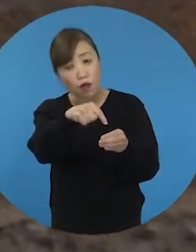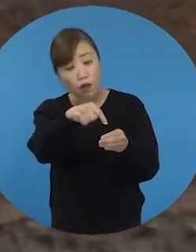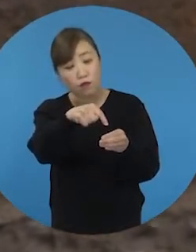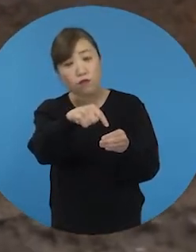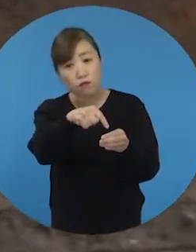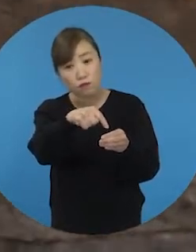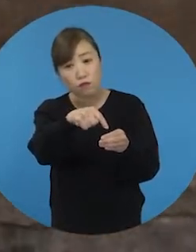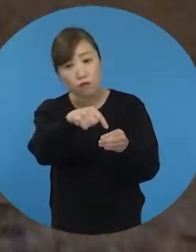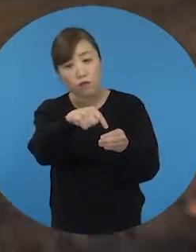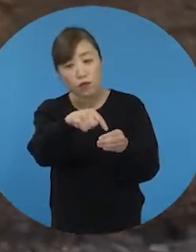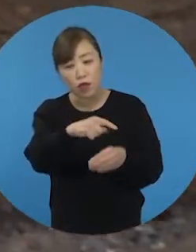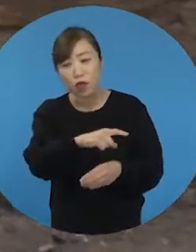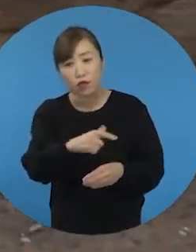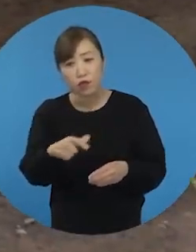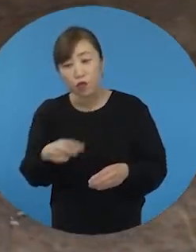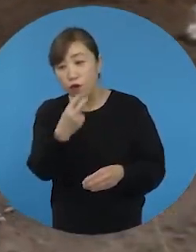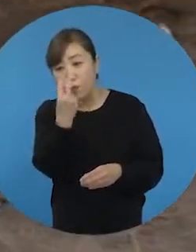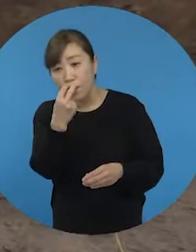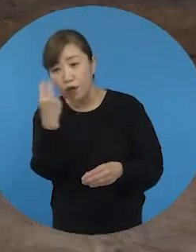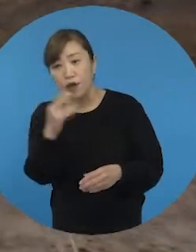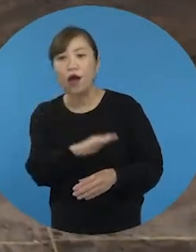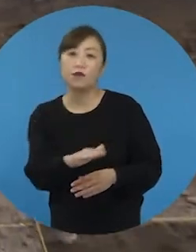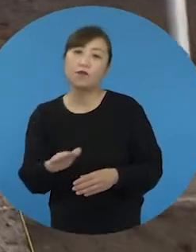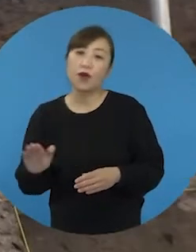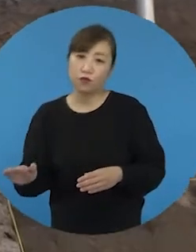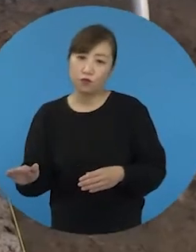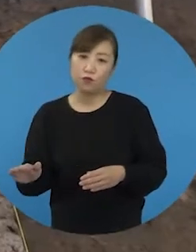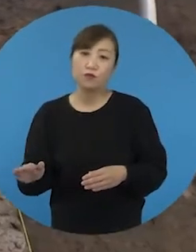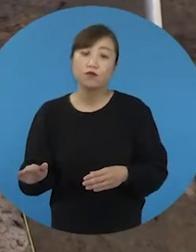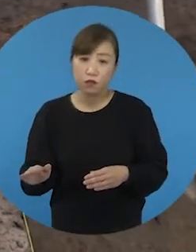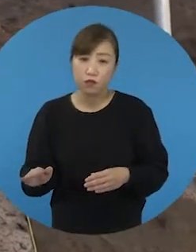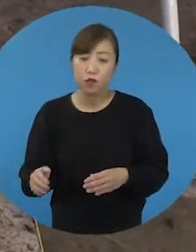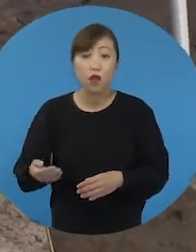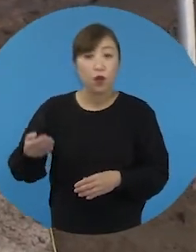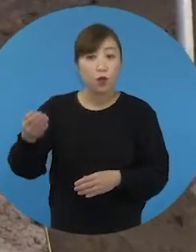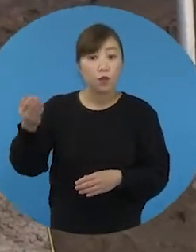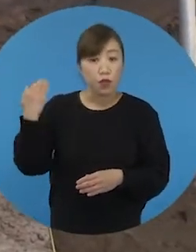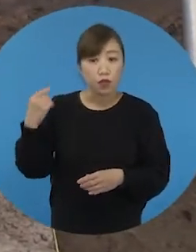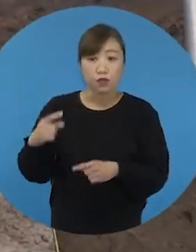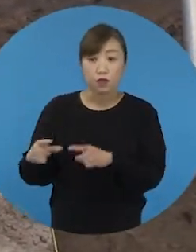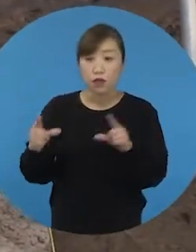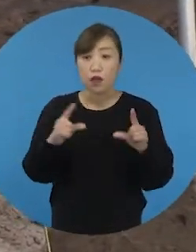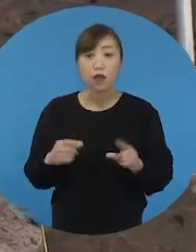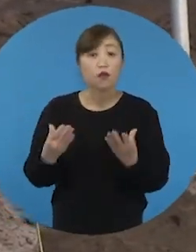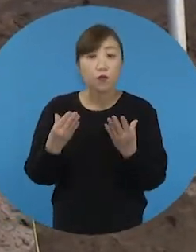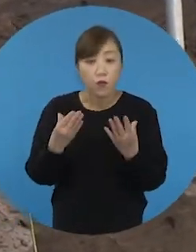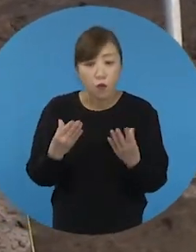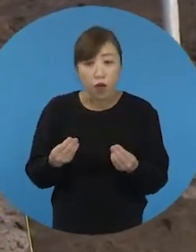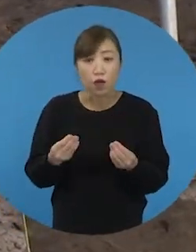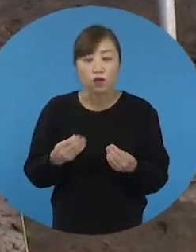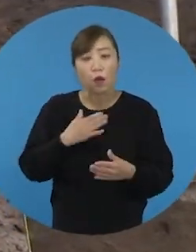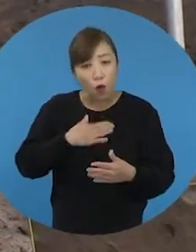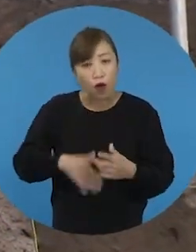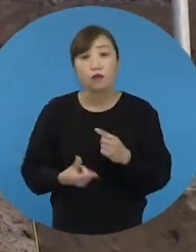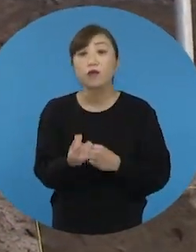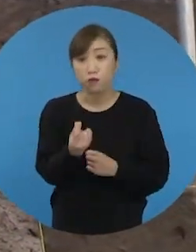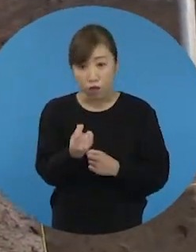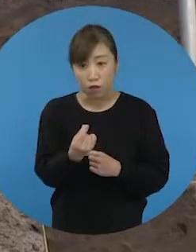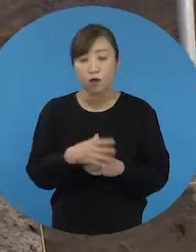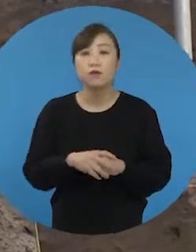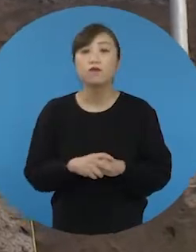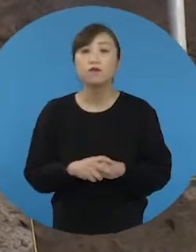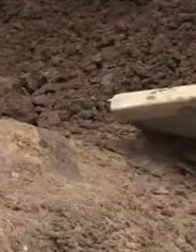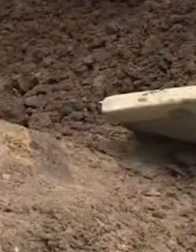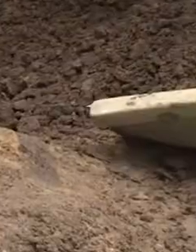る。こういったものがいっぱい出てきています。 じゃあ皆さんここで普通に生活をしていたってことが分かるってことですかね。 そうですね。